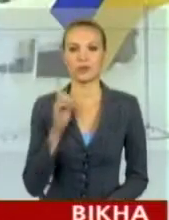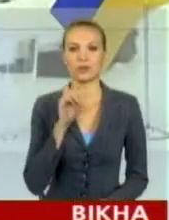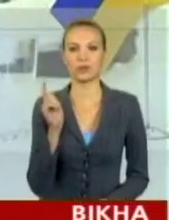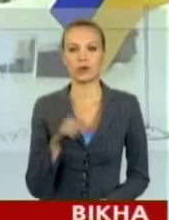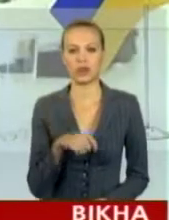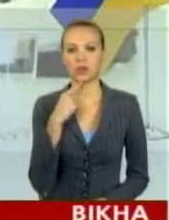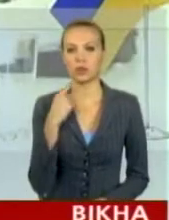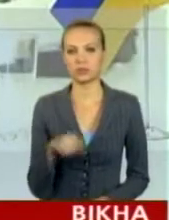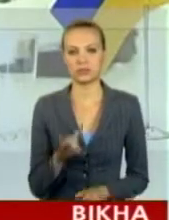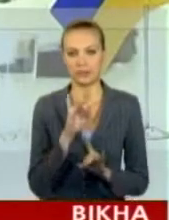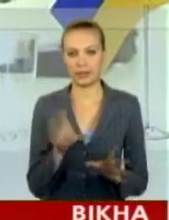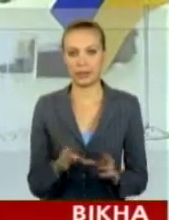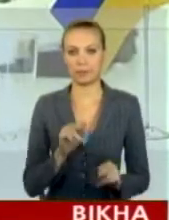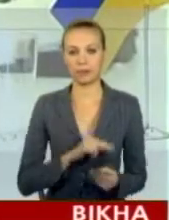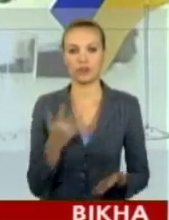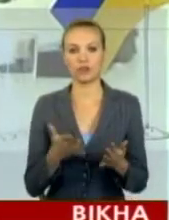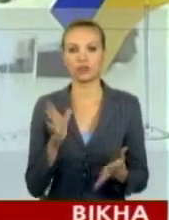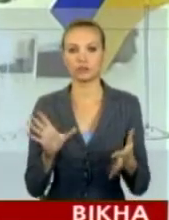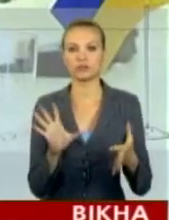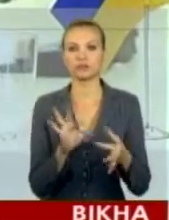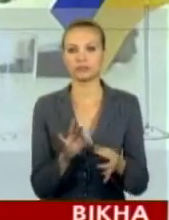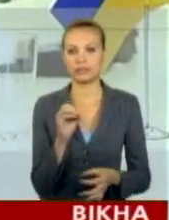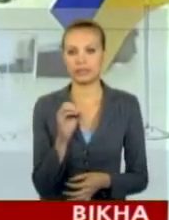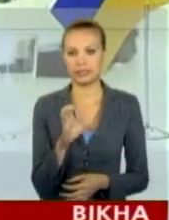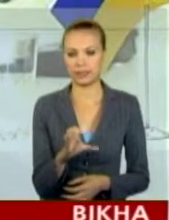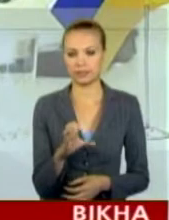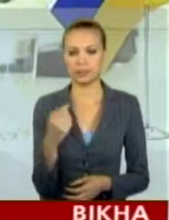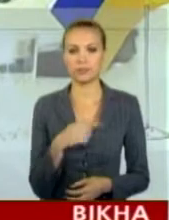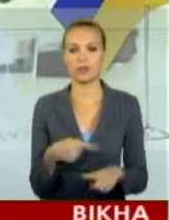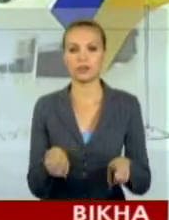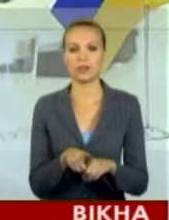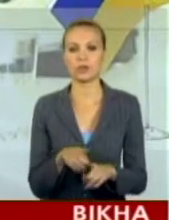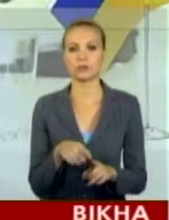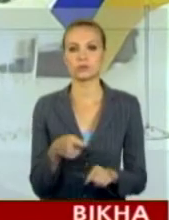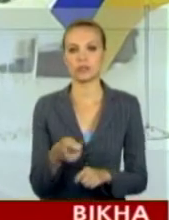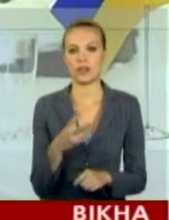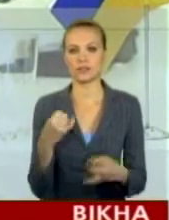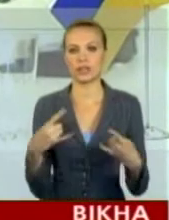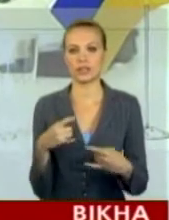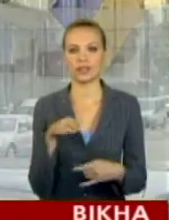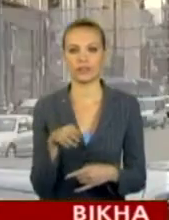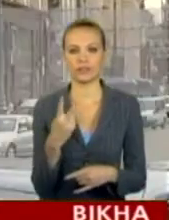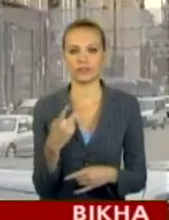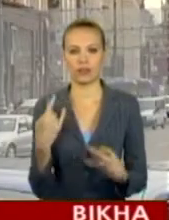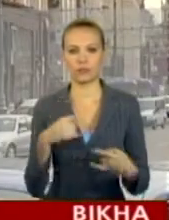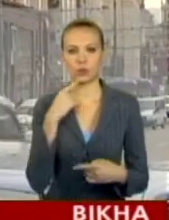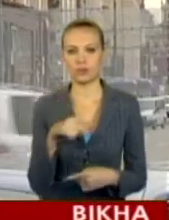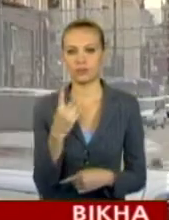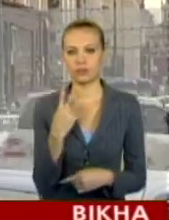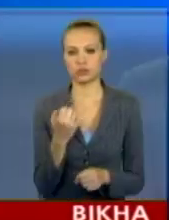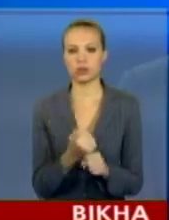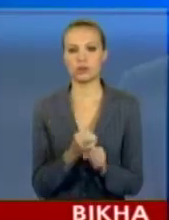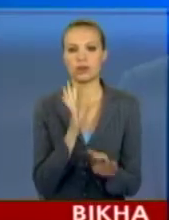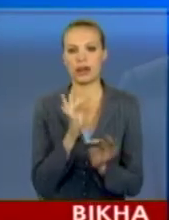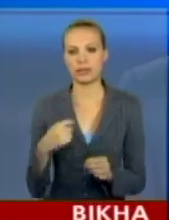Україна Росії не партнерка, якщо стане асоційованим членом Євроспілки. Таку заяву на телеканалі «2 Росія 24» зробив